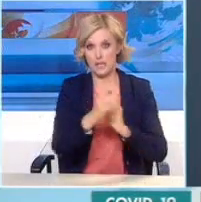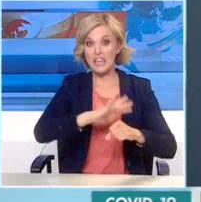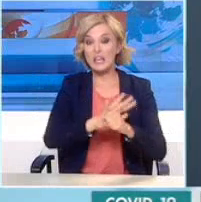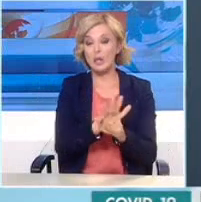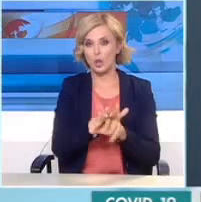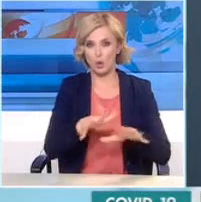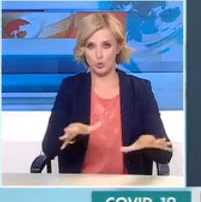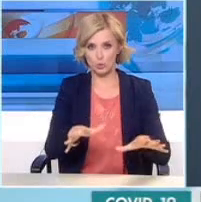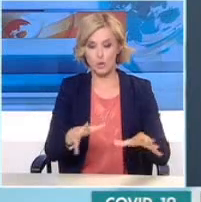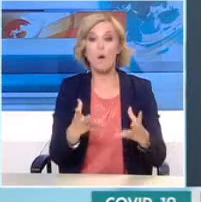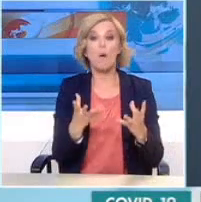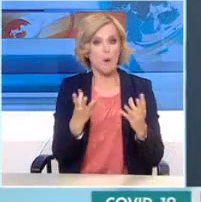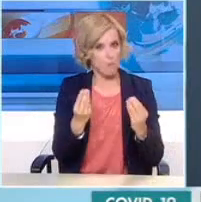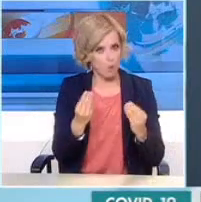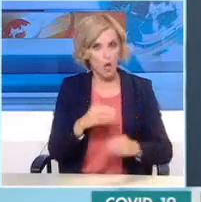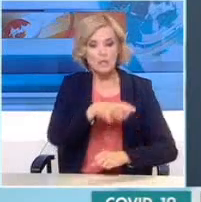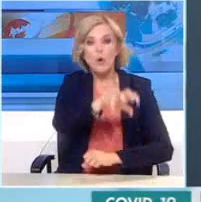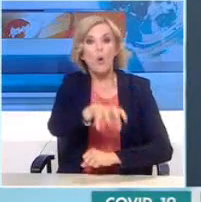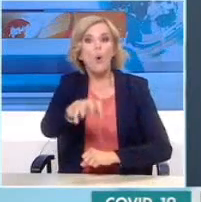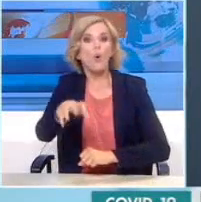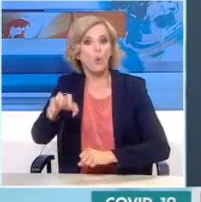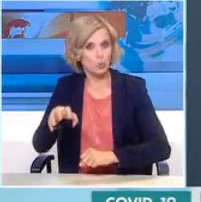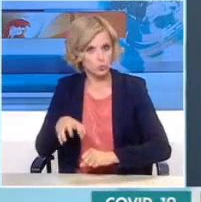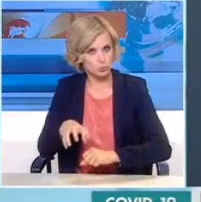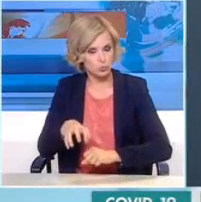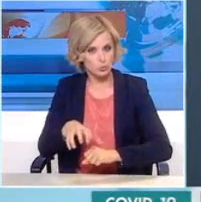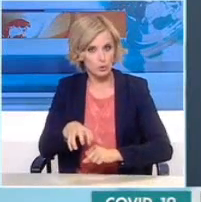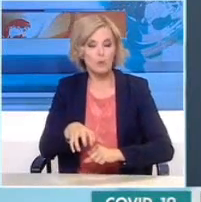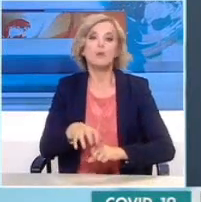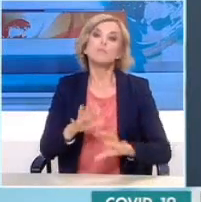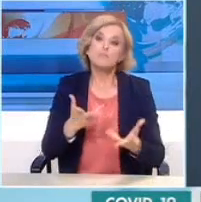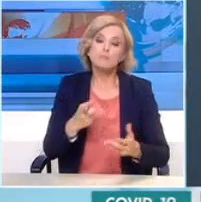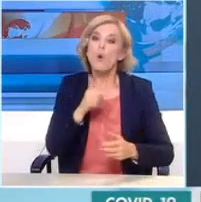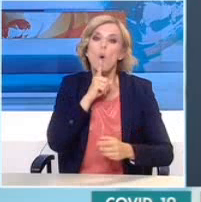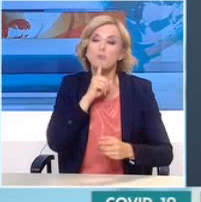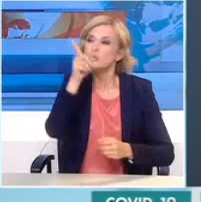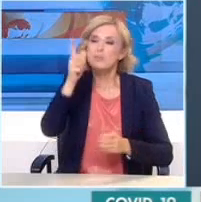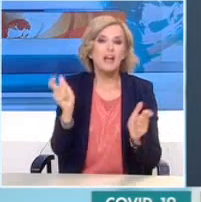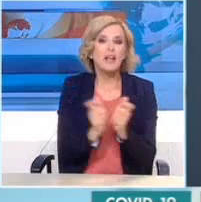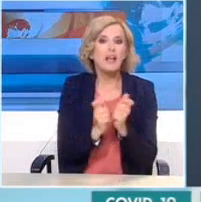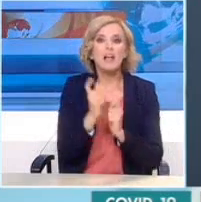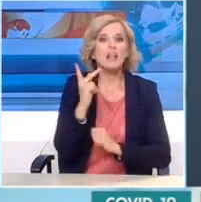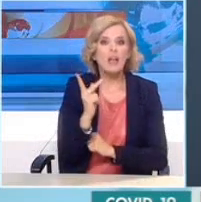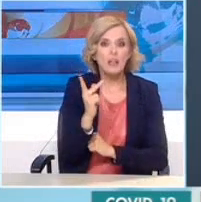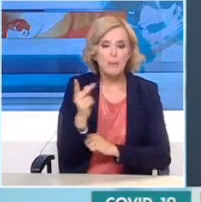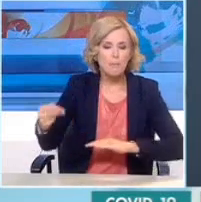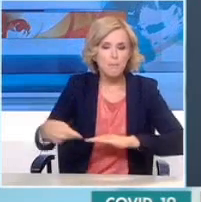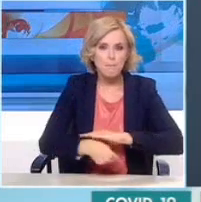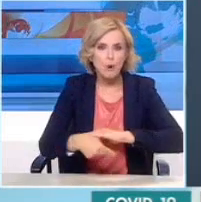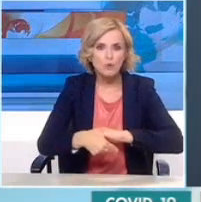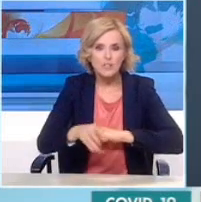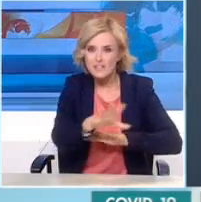επαγρύπνηση που θα περιμέναμε από ευαισθητοποιημένους υγειονομικούς, έγινε το κακό. Δεν είναι δυνατόν να